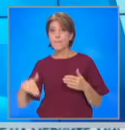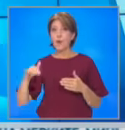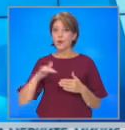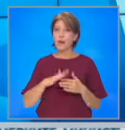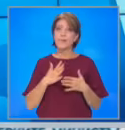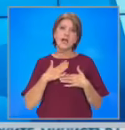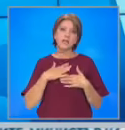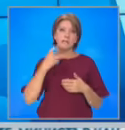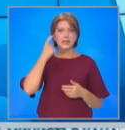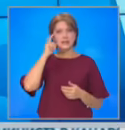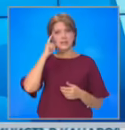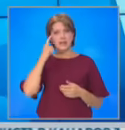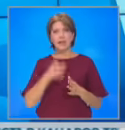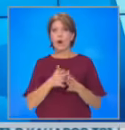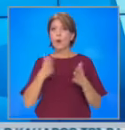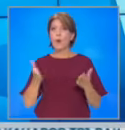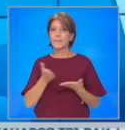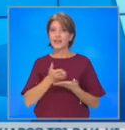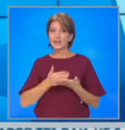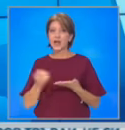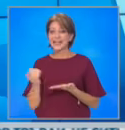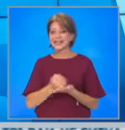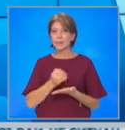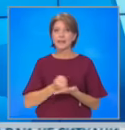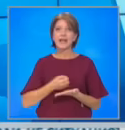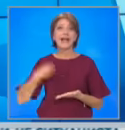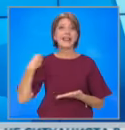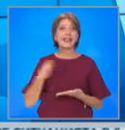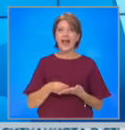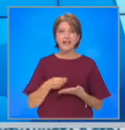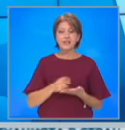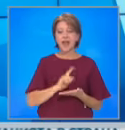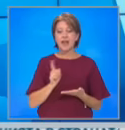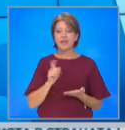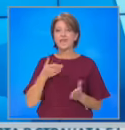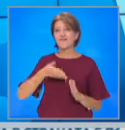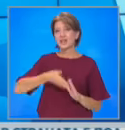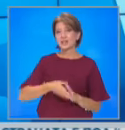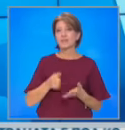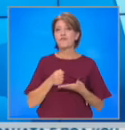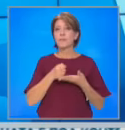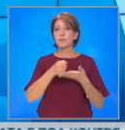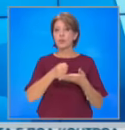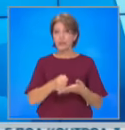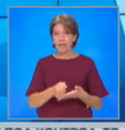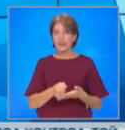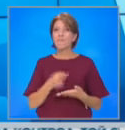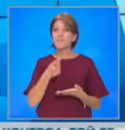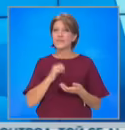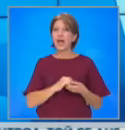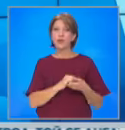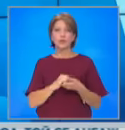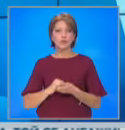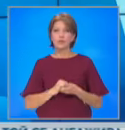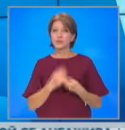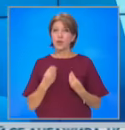Има съмнение, че голяма част от събираните такси не са влизали в държавния бюджет. Пред комисията бяха изнесени твърдения, че дружеството, на